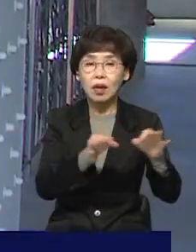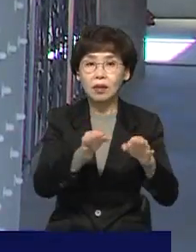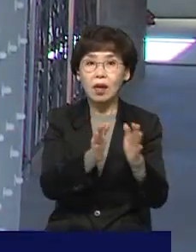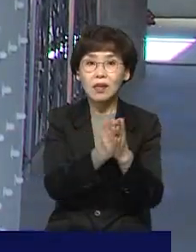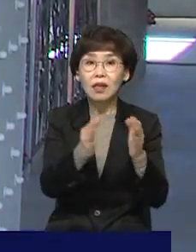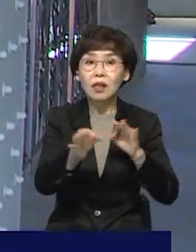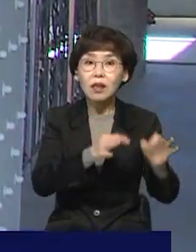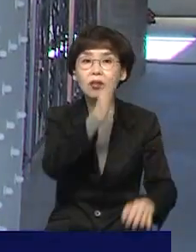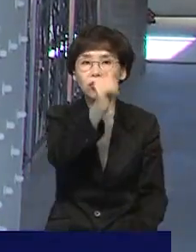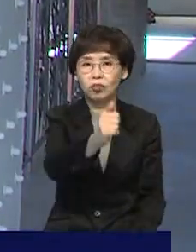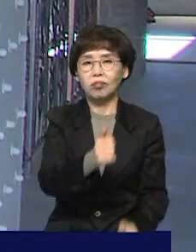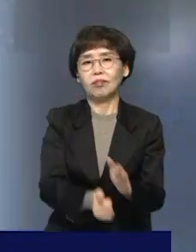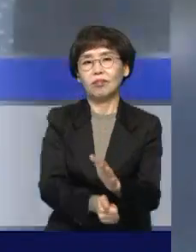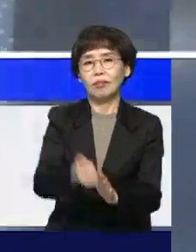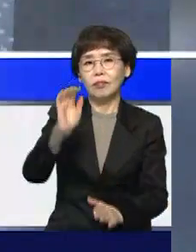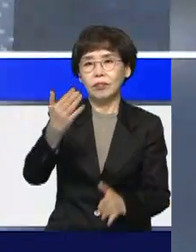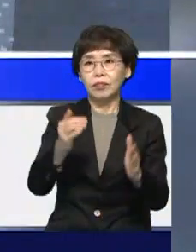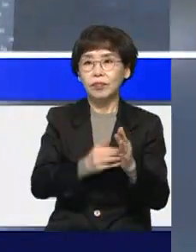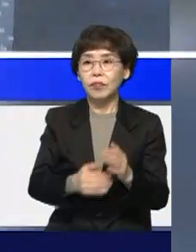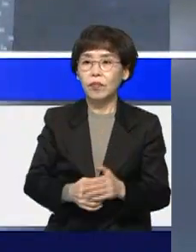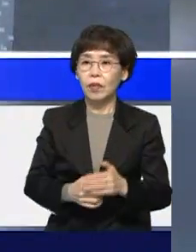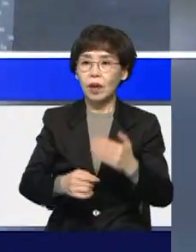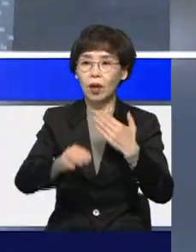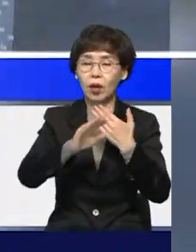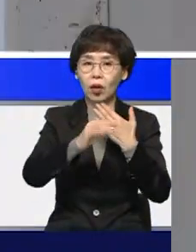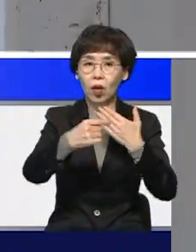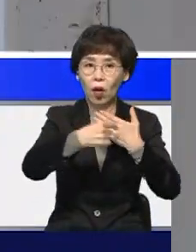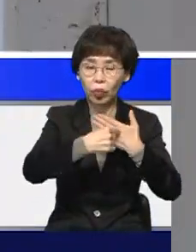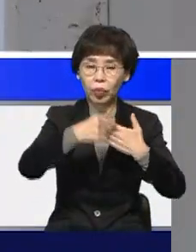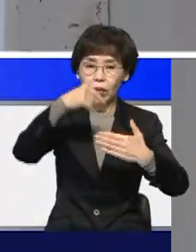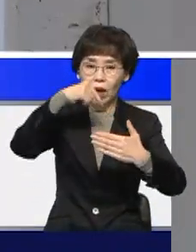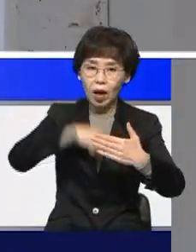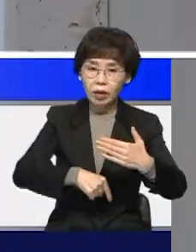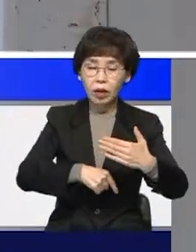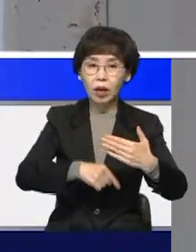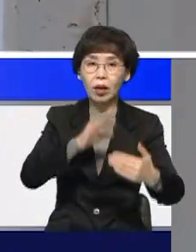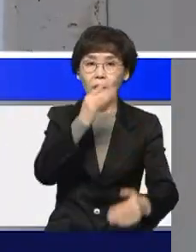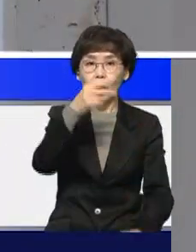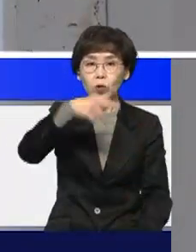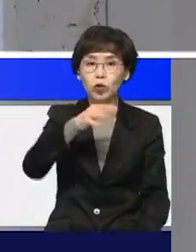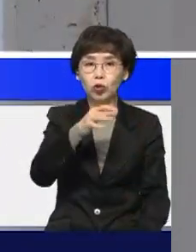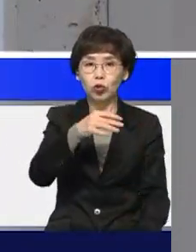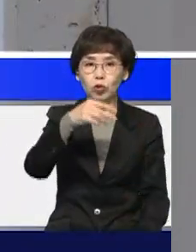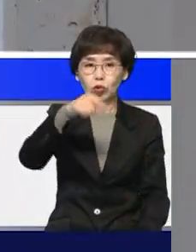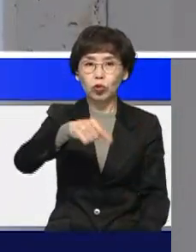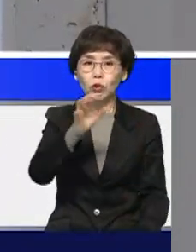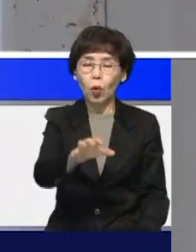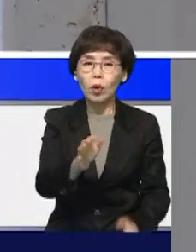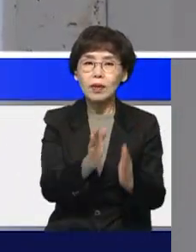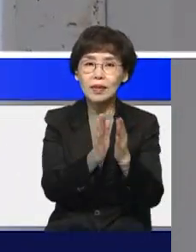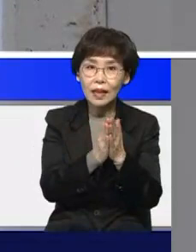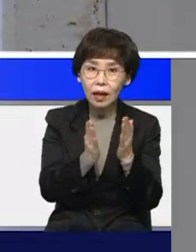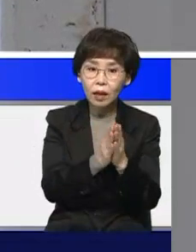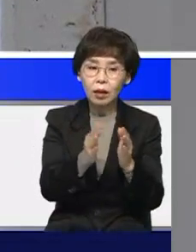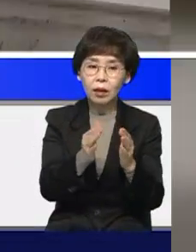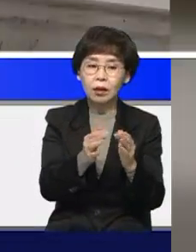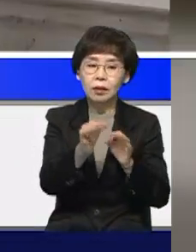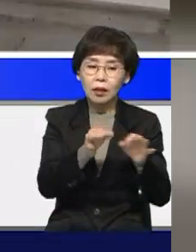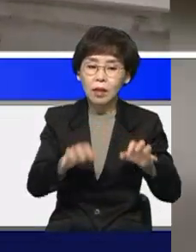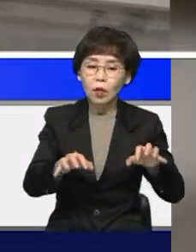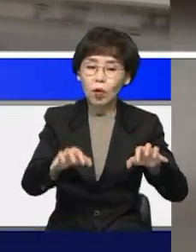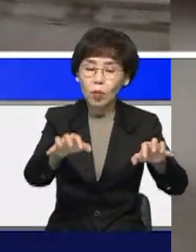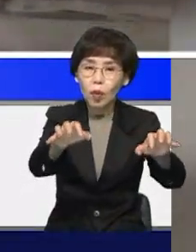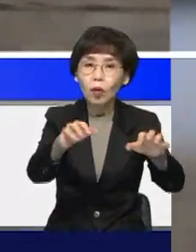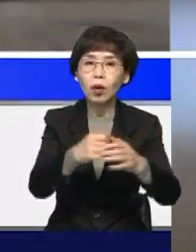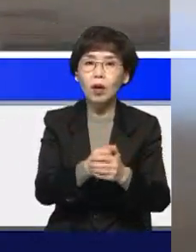되찾았습니다. 외관이라든지 내부가 이 보수동 책방 골목하고 굉장히 이야기가 이어지면서 저도